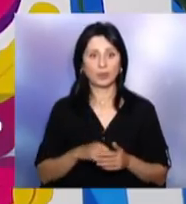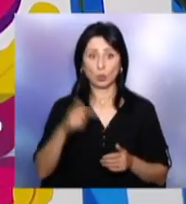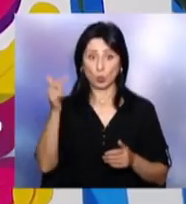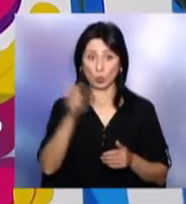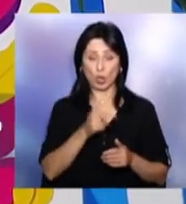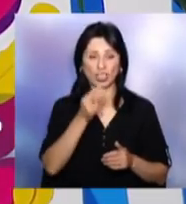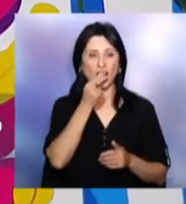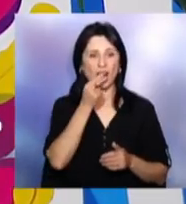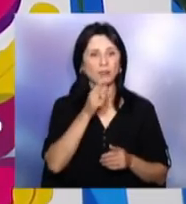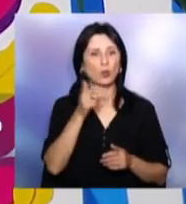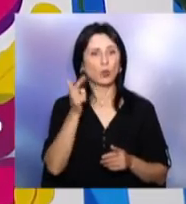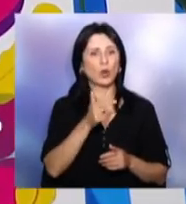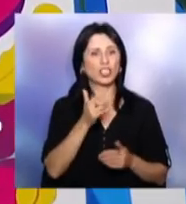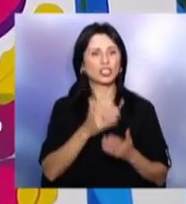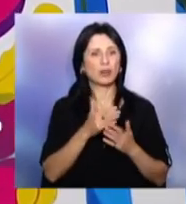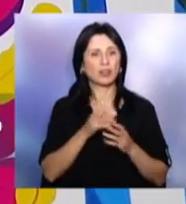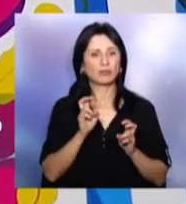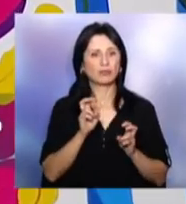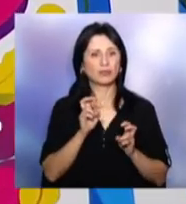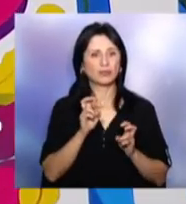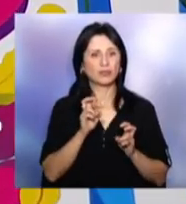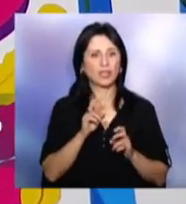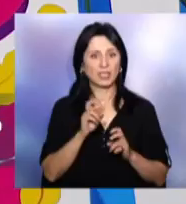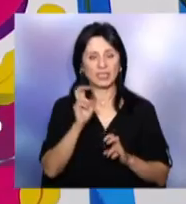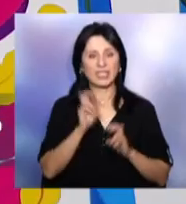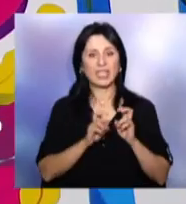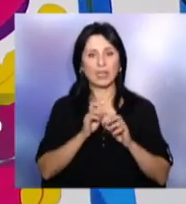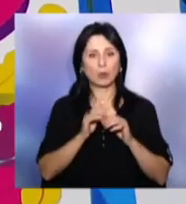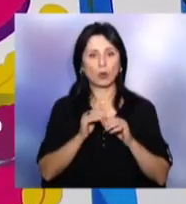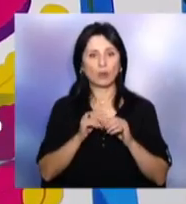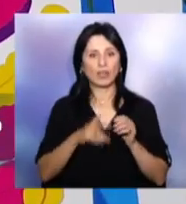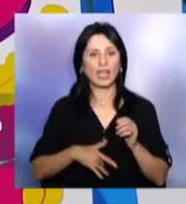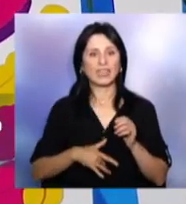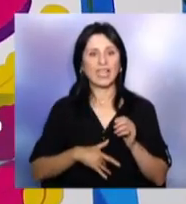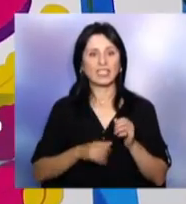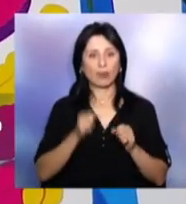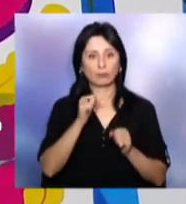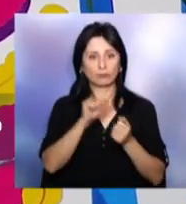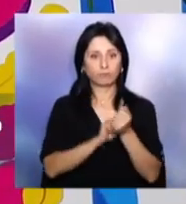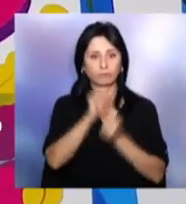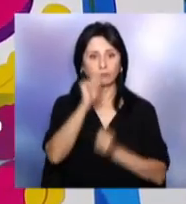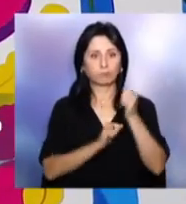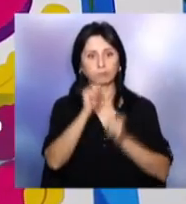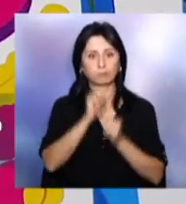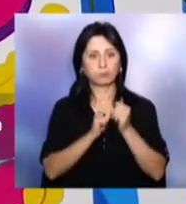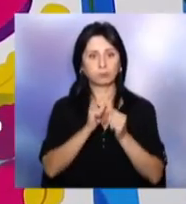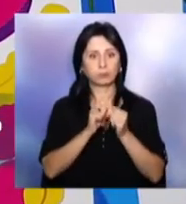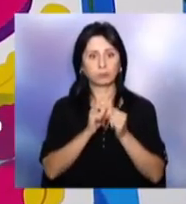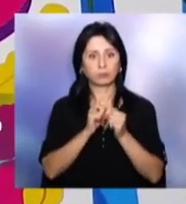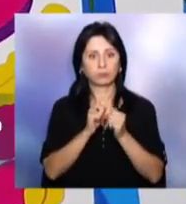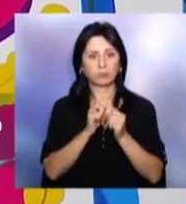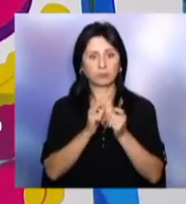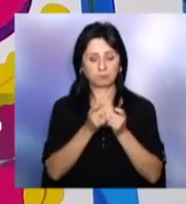უხეშ პროდუქტებს, რომელსაც აქვს ეგრეთ წოდებული საწარმოო წიდა, ანუ ნაწლავი ამუშავებს რაღაც ნაწილს და რაღაცა ნაწილს ჩვენ